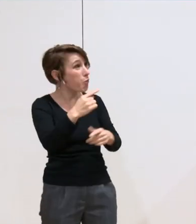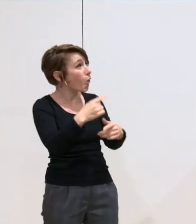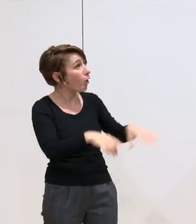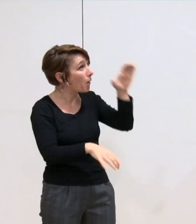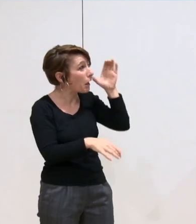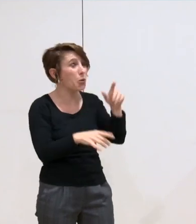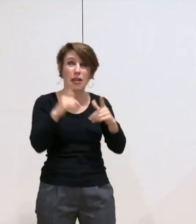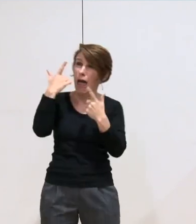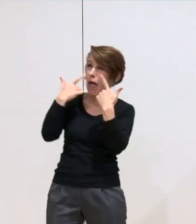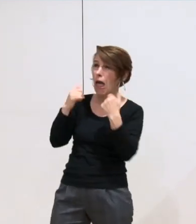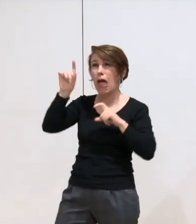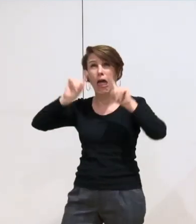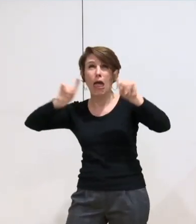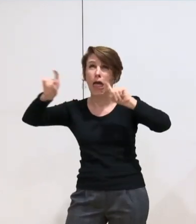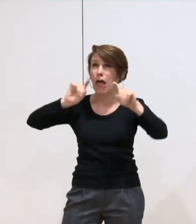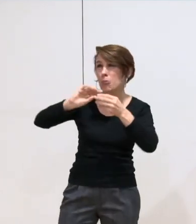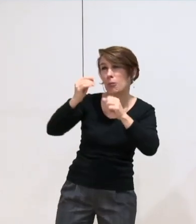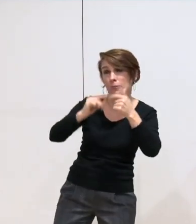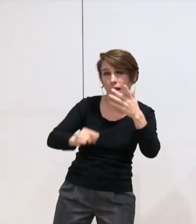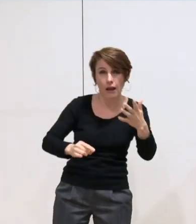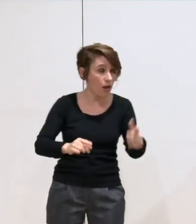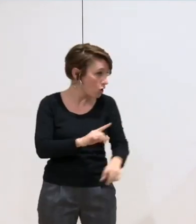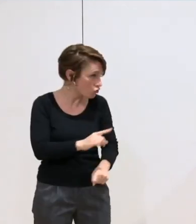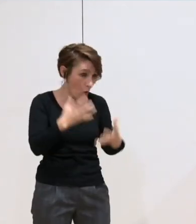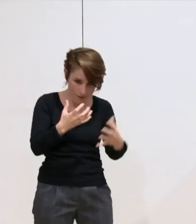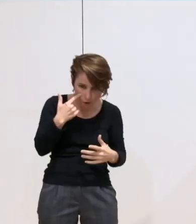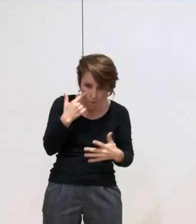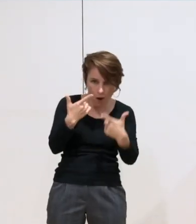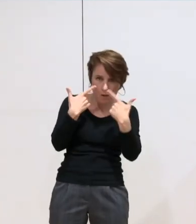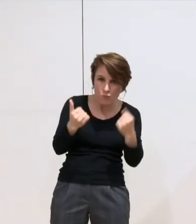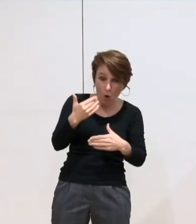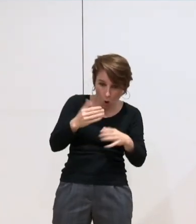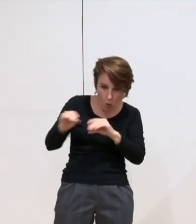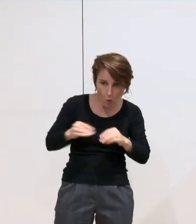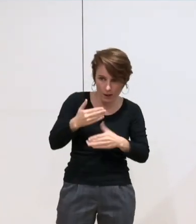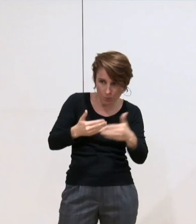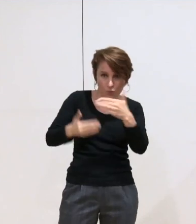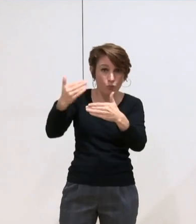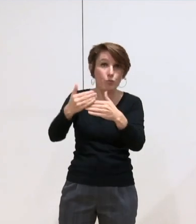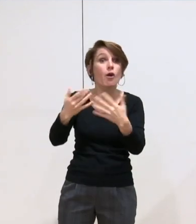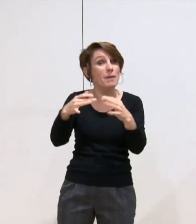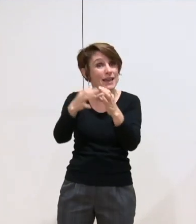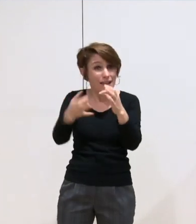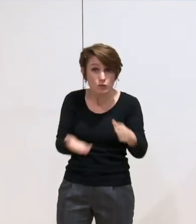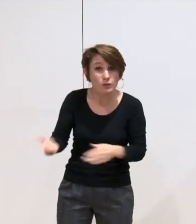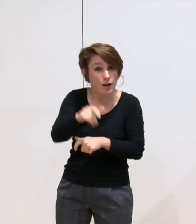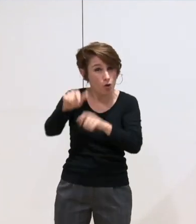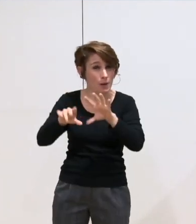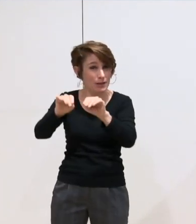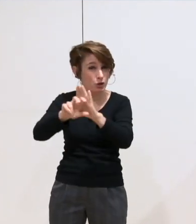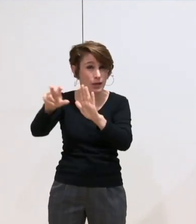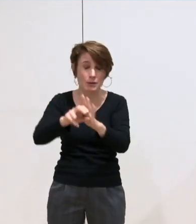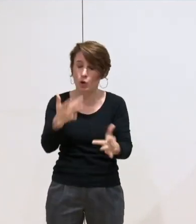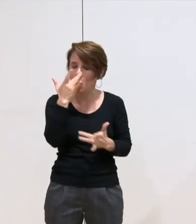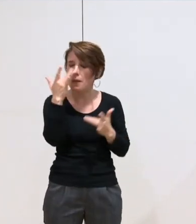promis. Et pour l'instant, ils sont juste déçus. Tout comme moi, oui, très déçus. À vous entendre au dernier chantier des cultures,